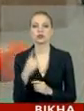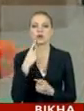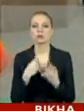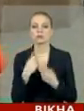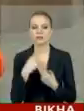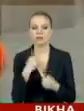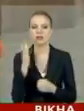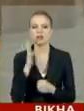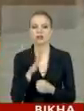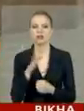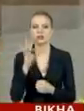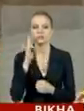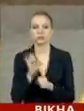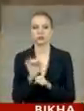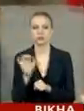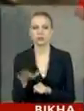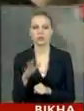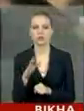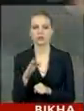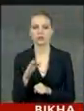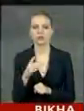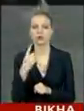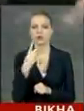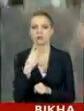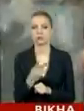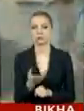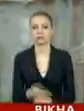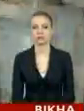обзивали дурдом. А один говорив: ви бачите,